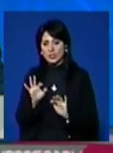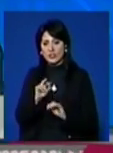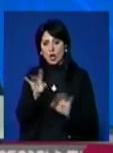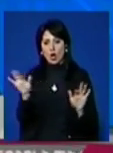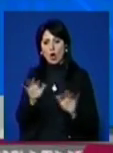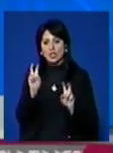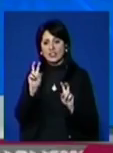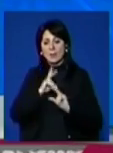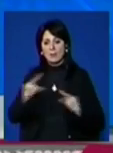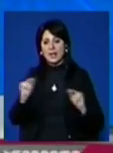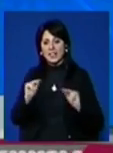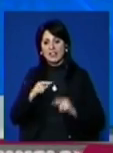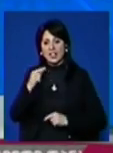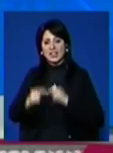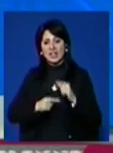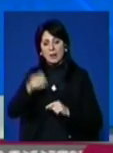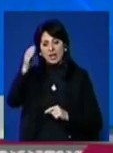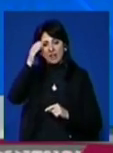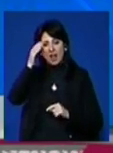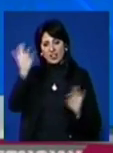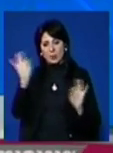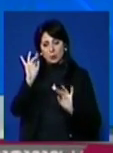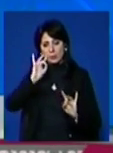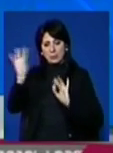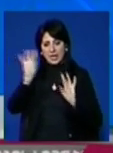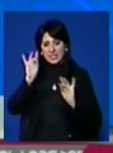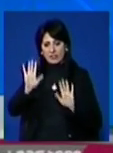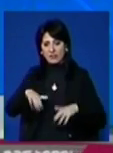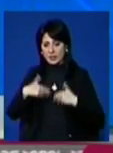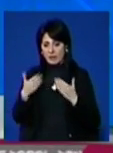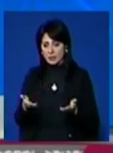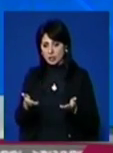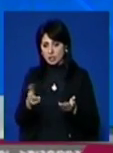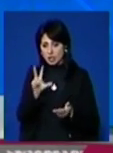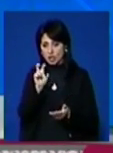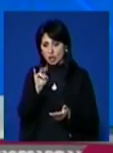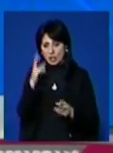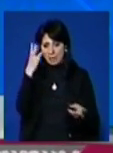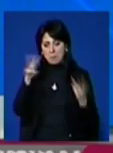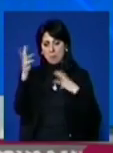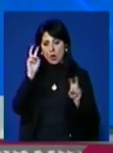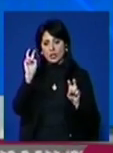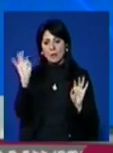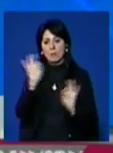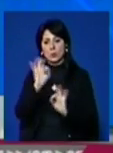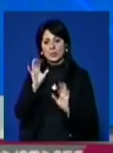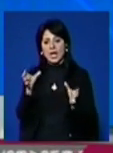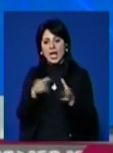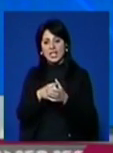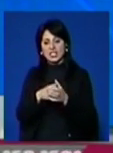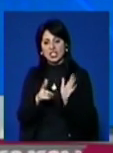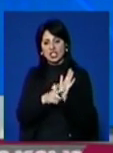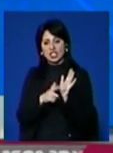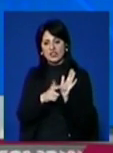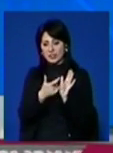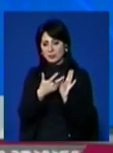ფარგლებში კონსერვატორიის პედაგოგები თანამედროვე აკადემიური მუსიკის პრეზენტაციას გვთავაზობენ. ჯორჯიან მოდერნ, ასე ქვია მუსიკალურ ანსამბლს, რომელშიც